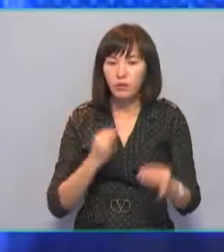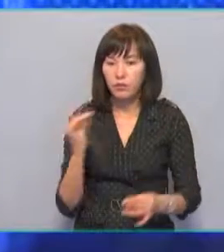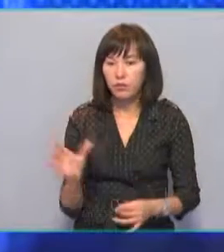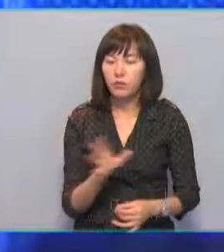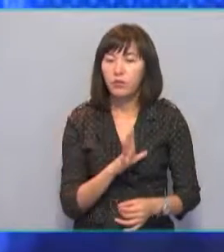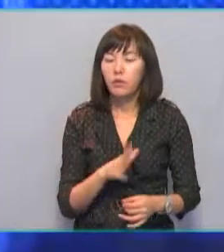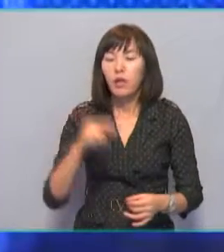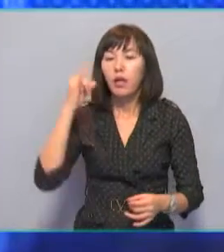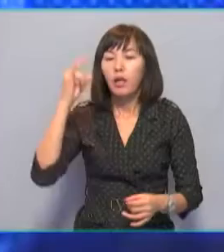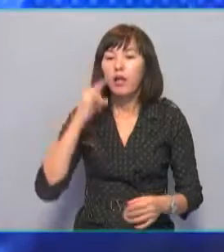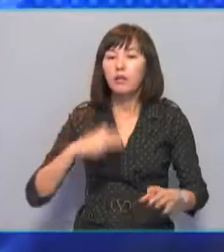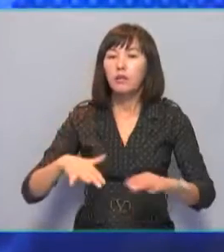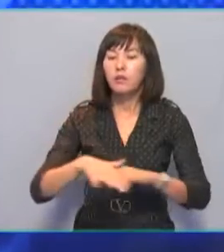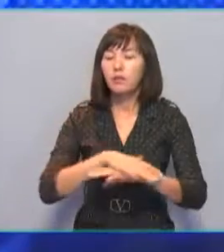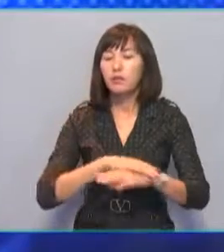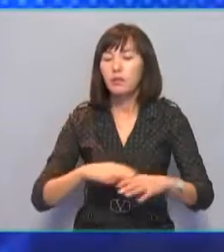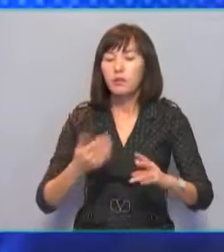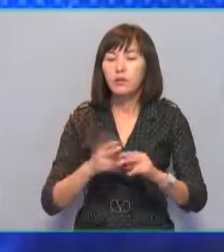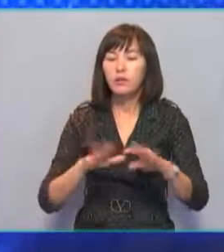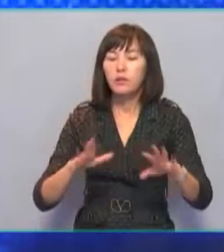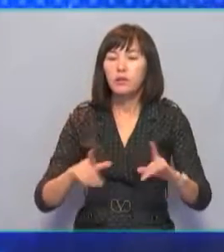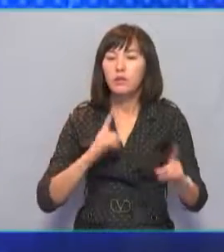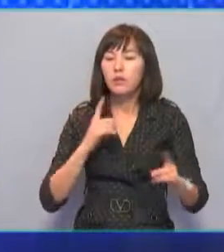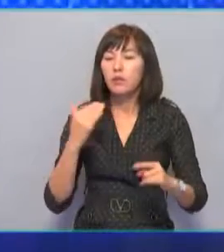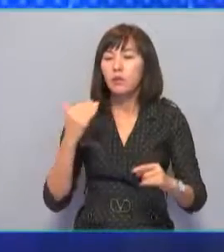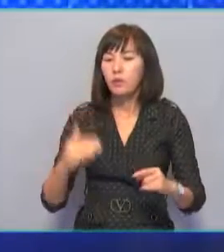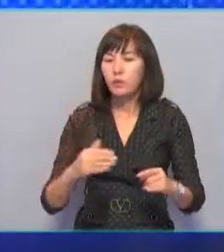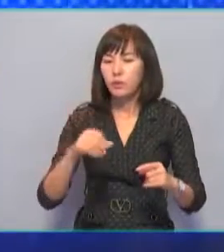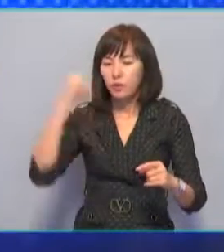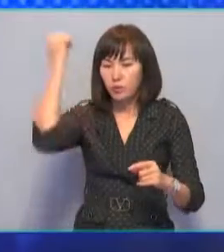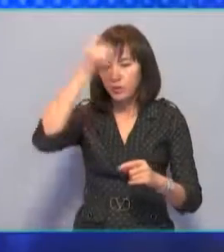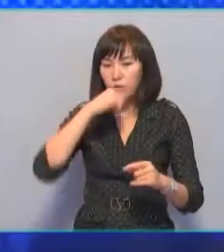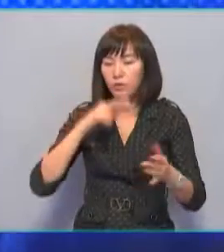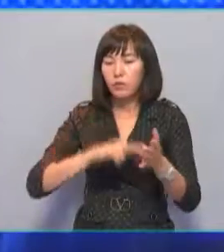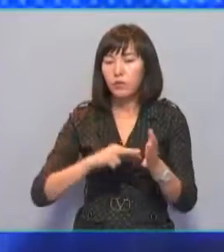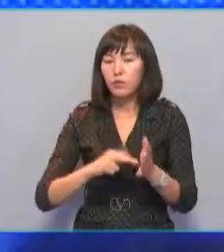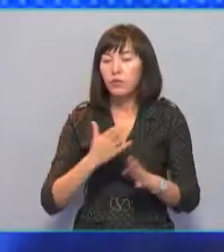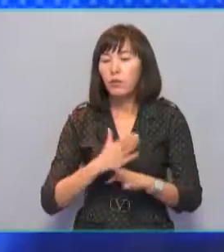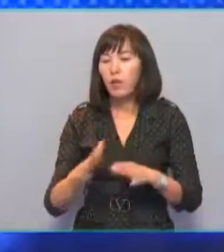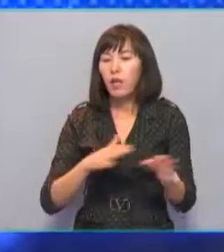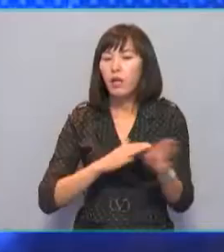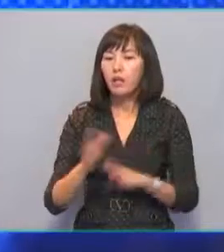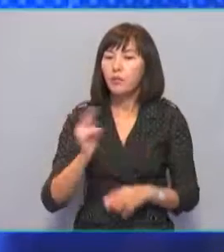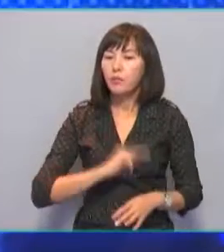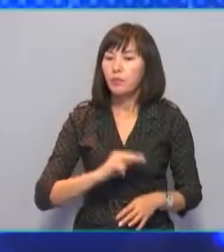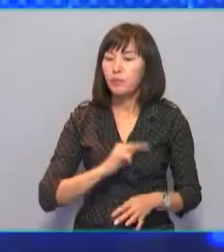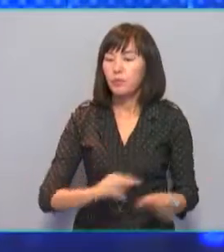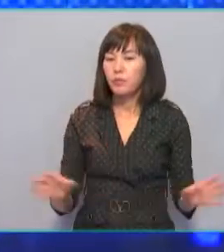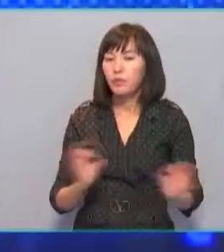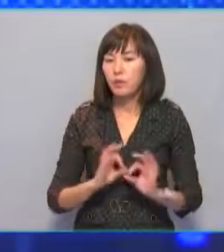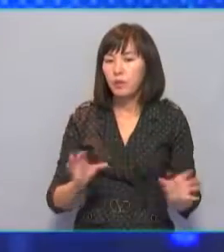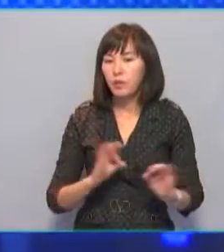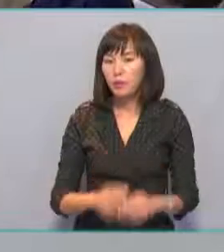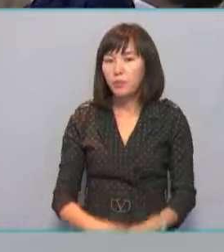өткізді. Қазақстан халқы ассамблеясының ғимаратында өткен жиында олар жылдық жоспарларымен бөлісіп, атқарылған іс-шараларын сөз